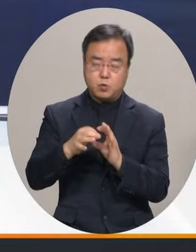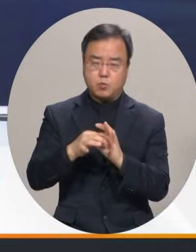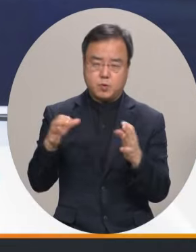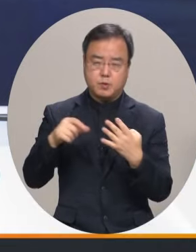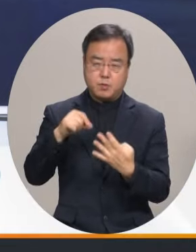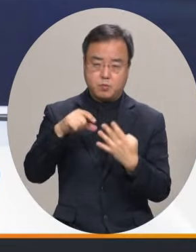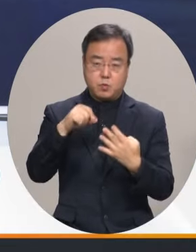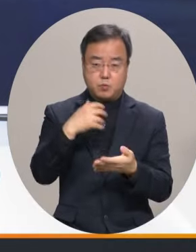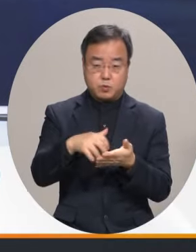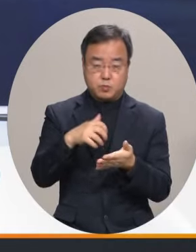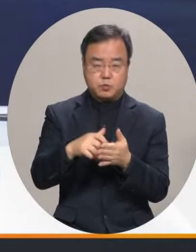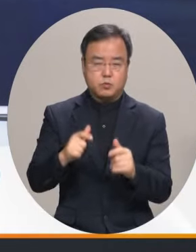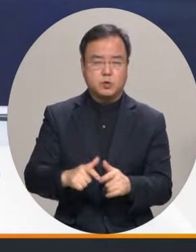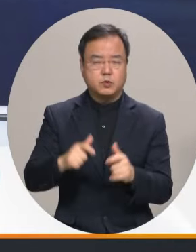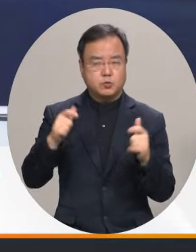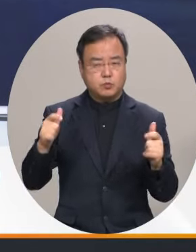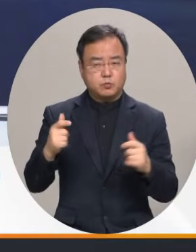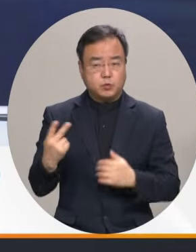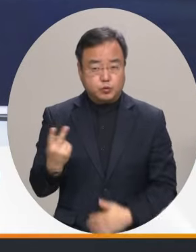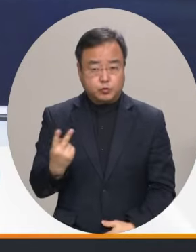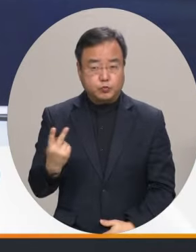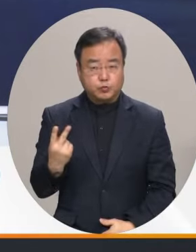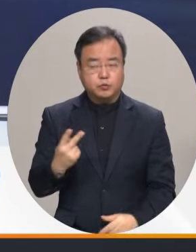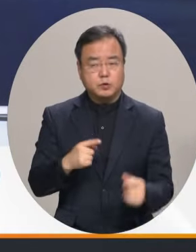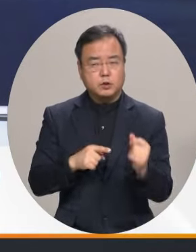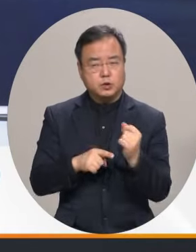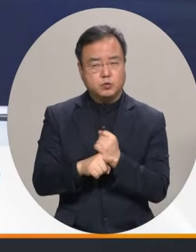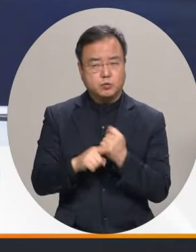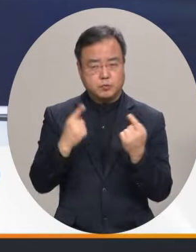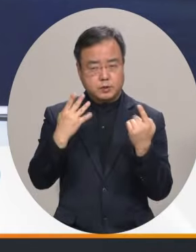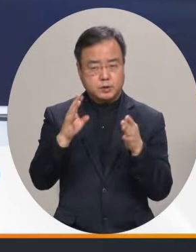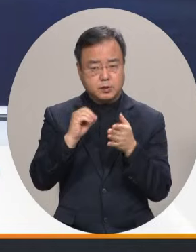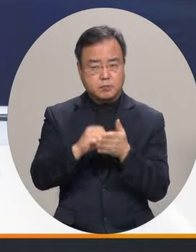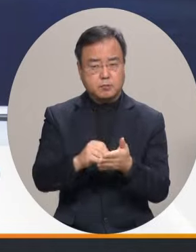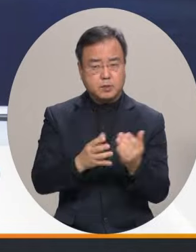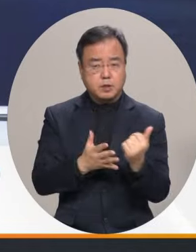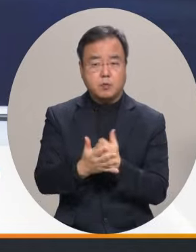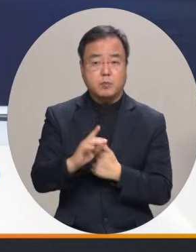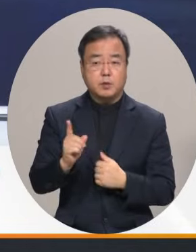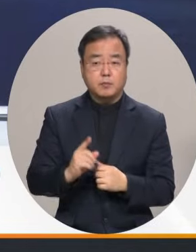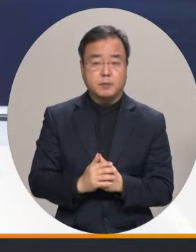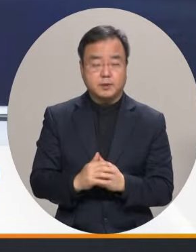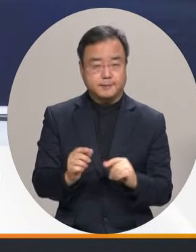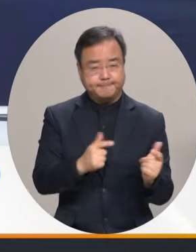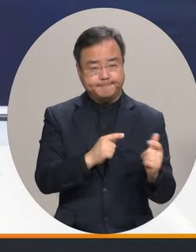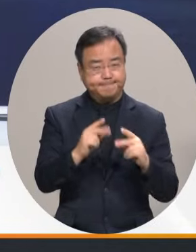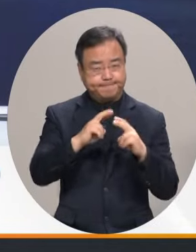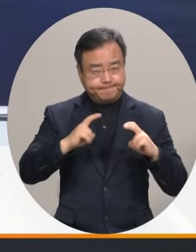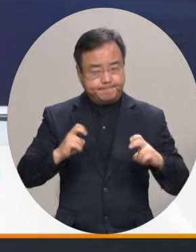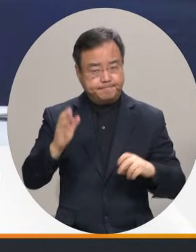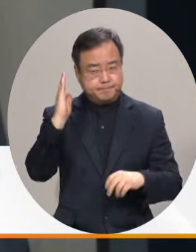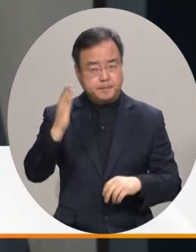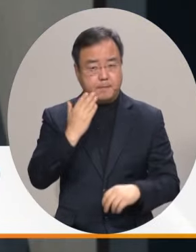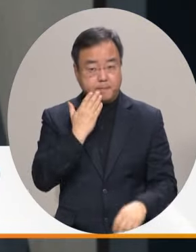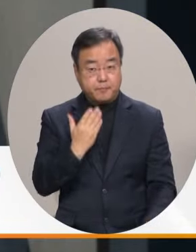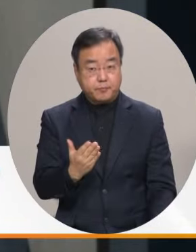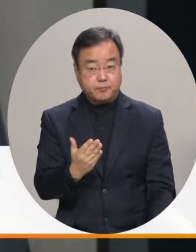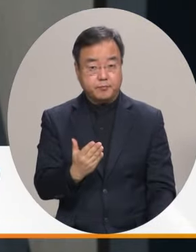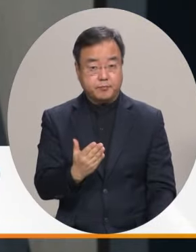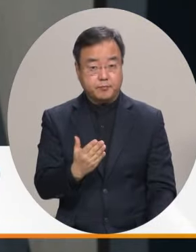확대될 것으로 보입니다 그렇다면이 두 가지 변수가 입시는 어떤 영향을 미치게 될까요 어 여러 가지 분석들이 가능하긴 하겠지만 가장